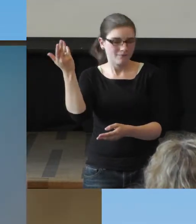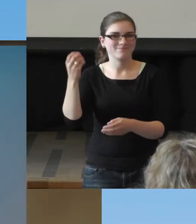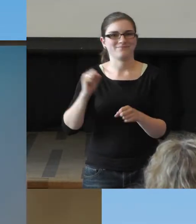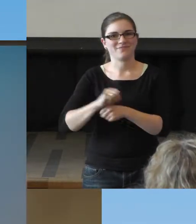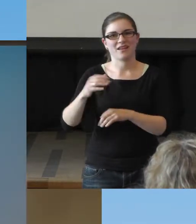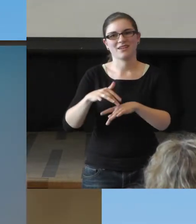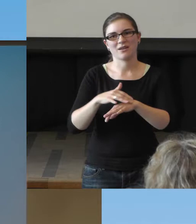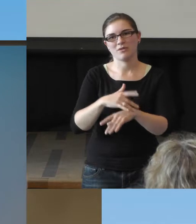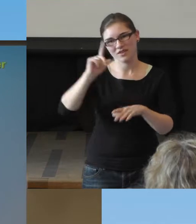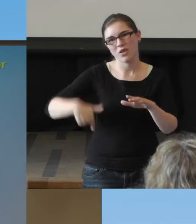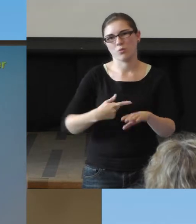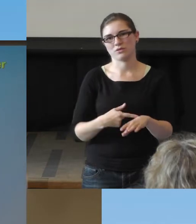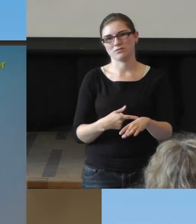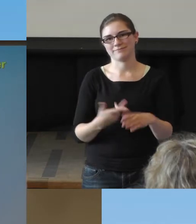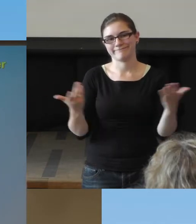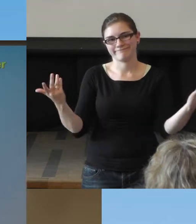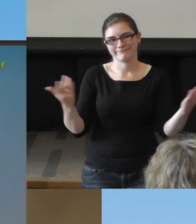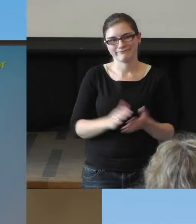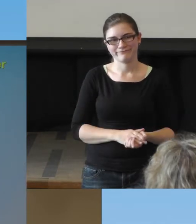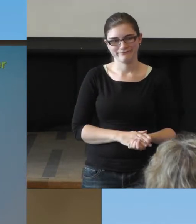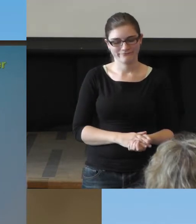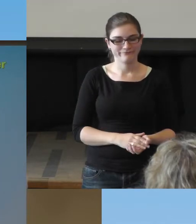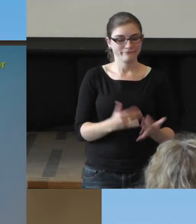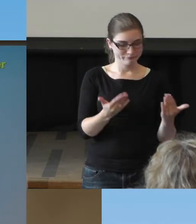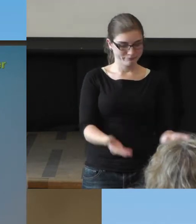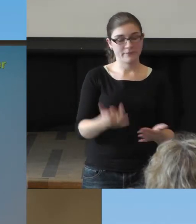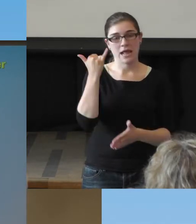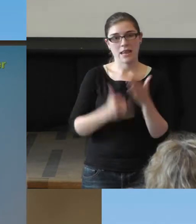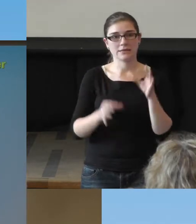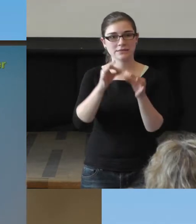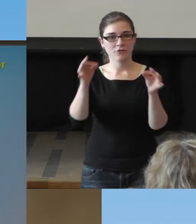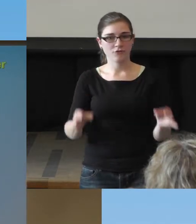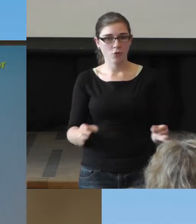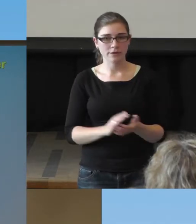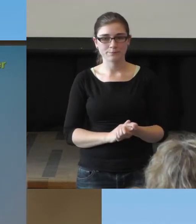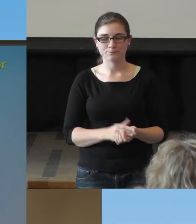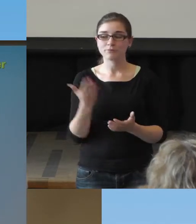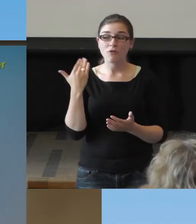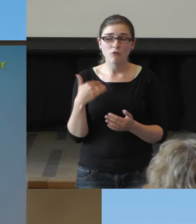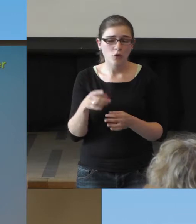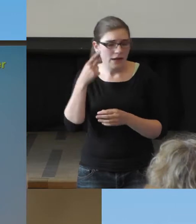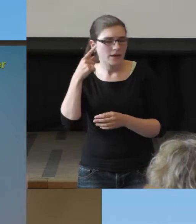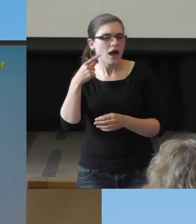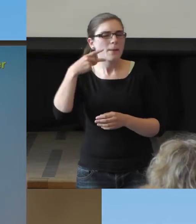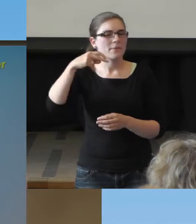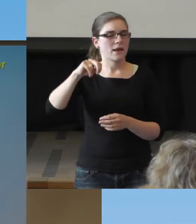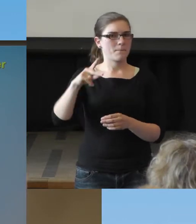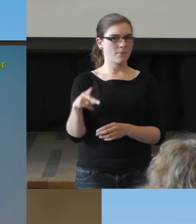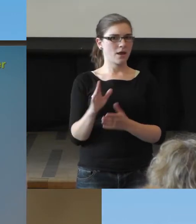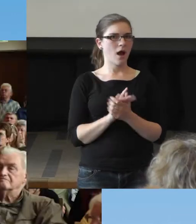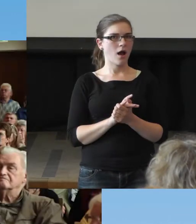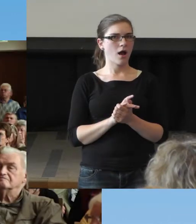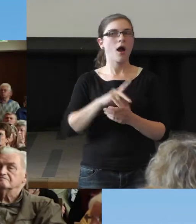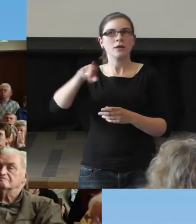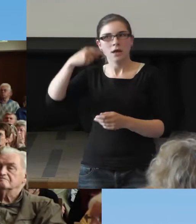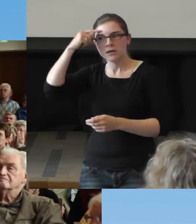So, und jetzt kommt die letzte Folie. Man hat gedacht, es wäre Polyneuropathie, dann